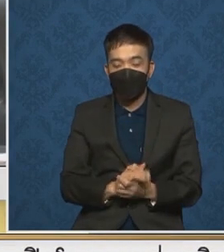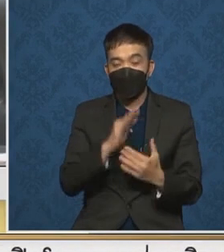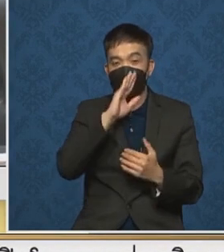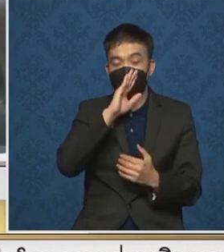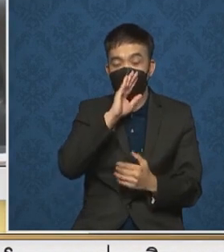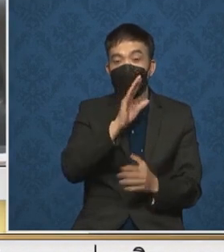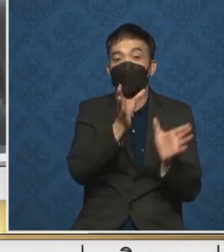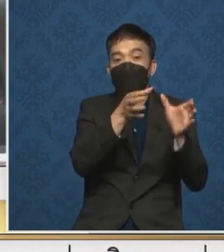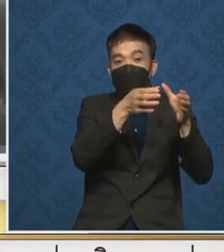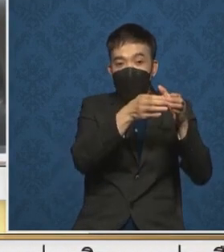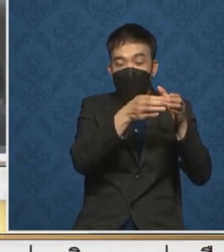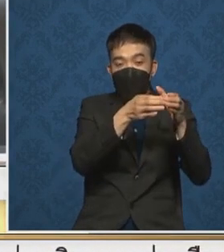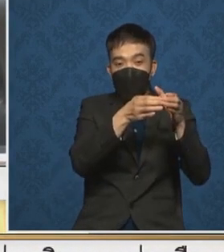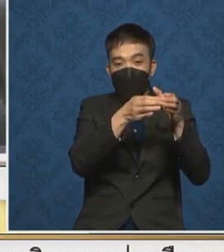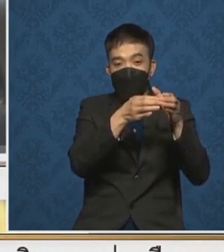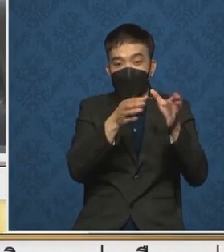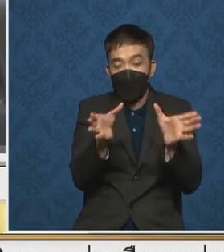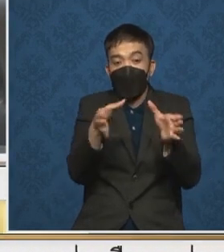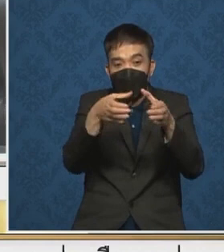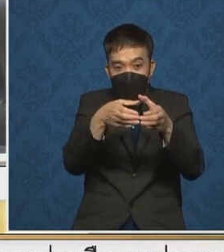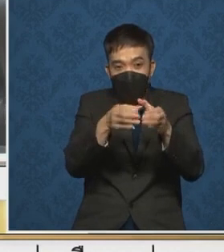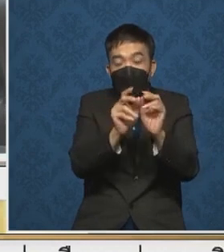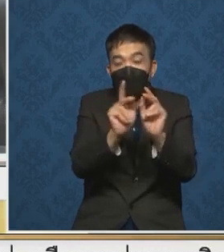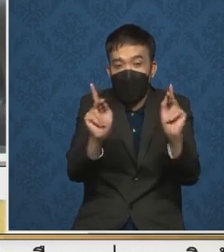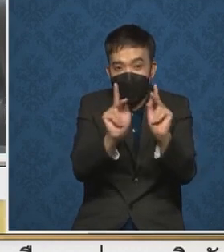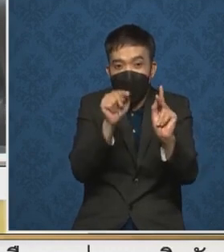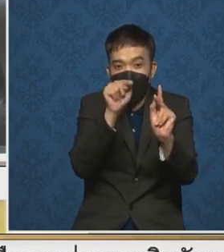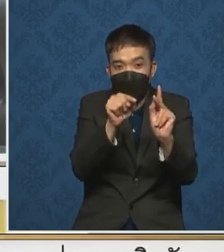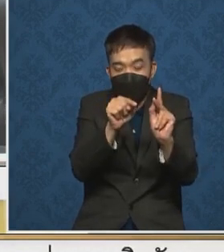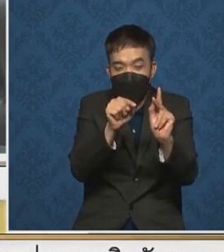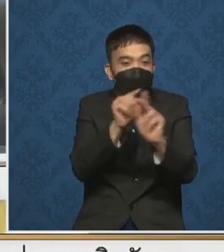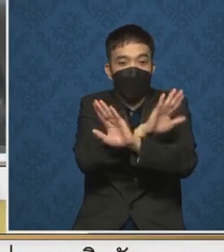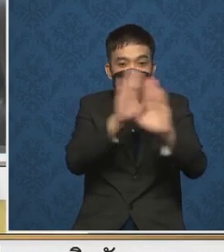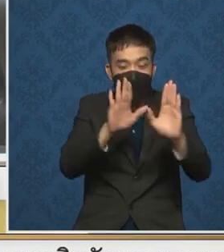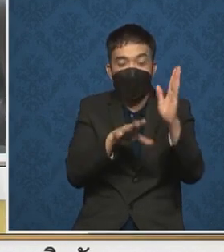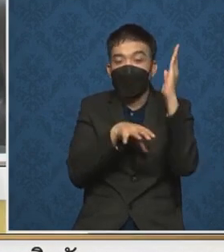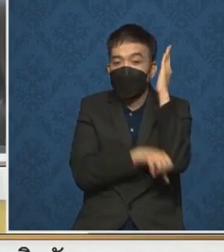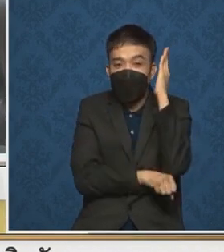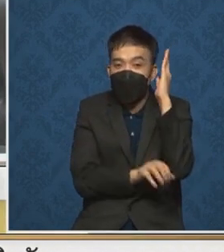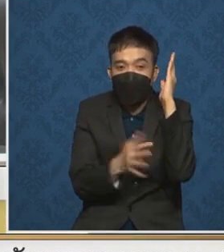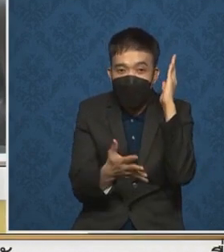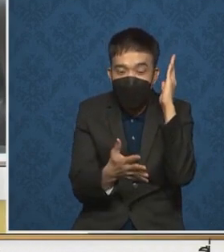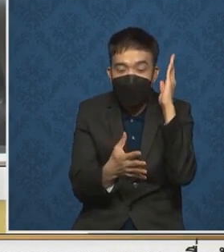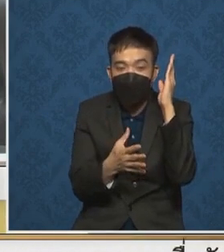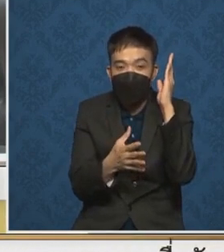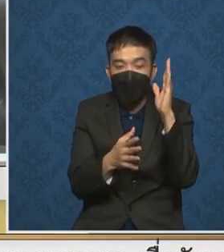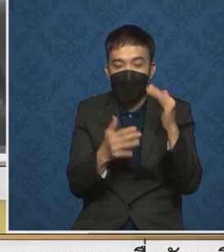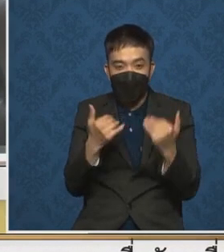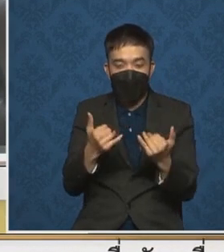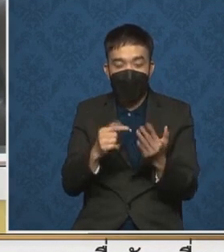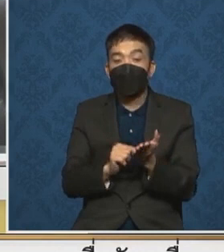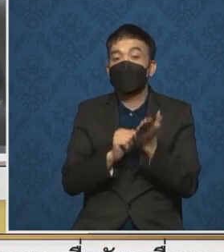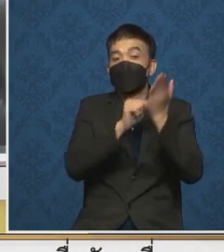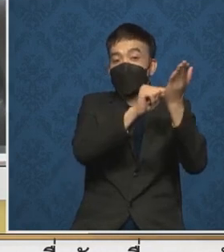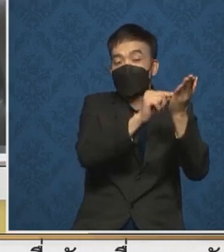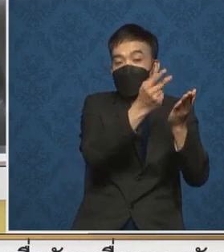วาคนกลุมนี้ที่อยู่กัพ้นที่ก็ไม่มีคนสงขาก็ไม่มีจึงงำมาซึมะติค.ร.ม.